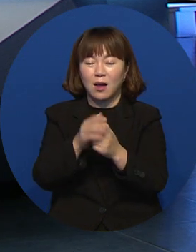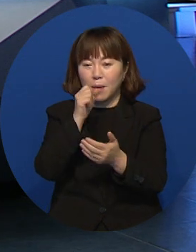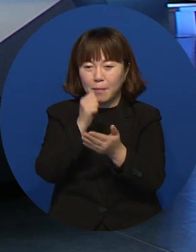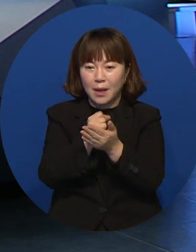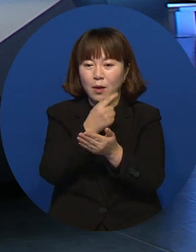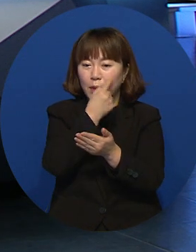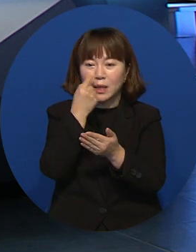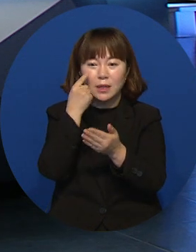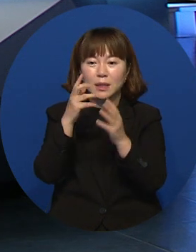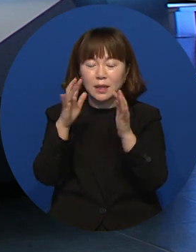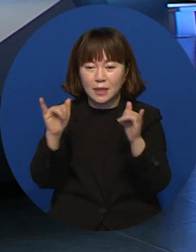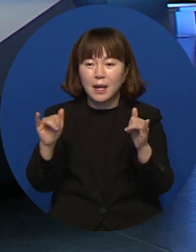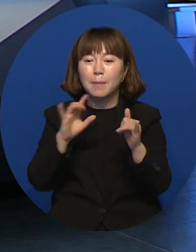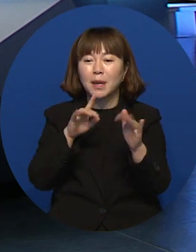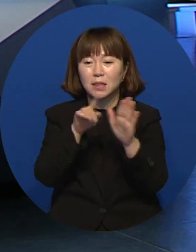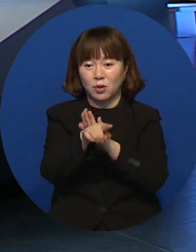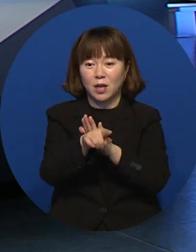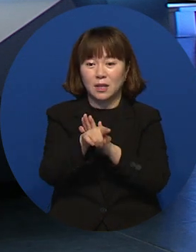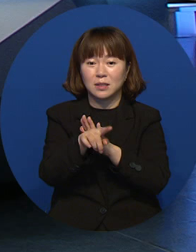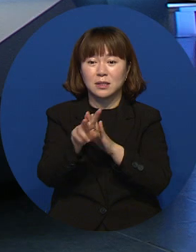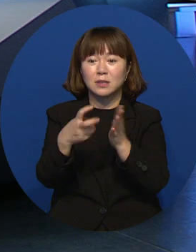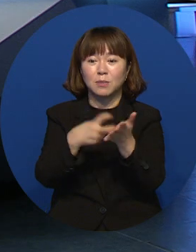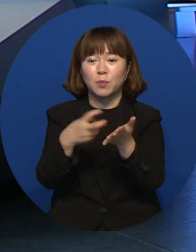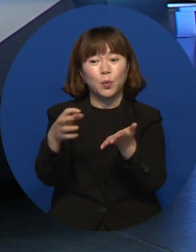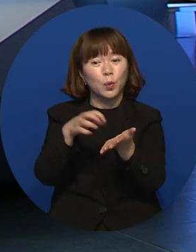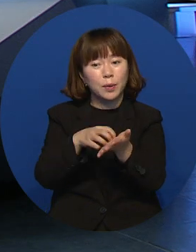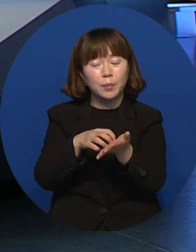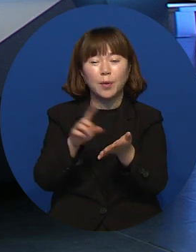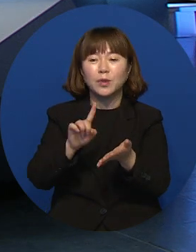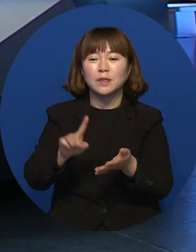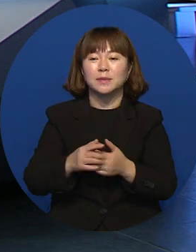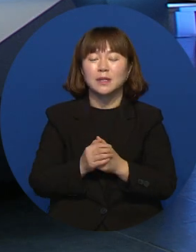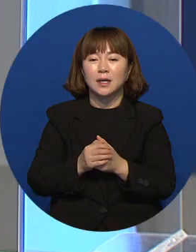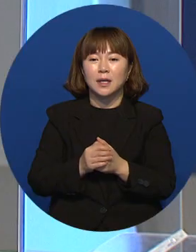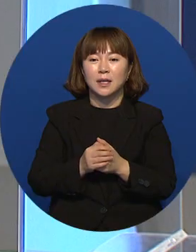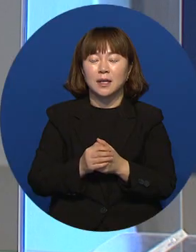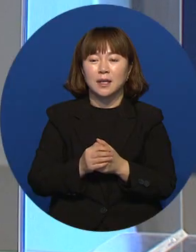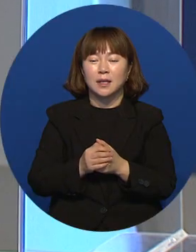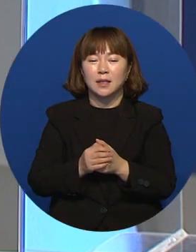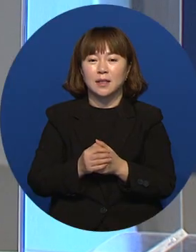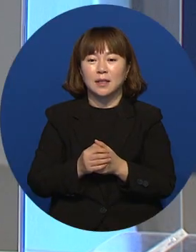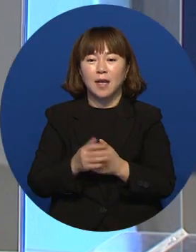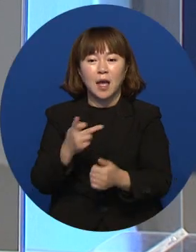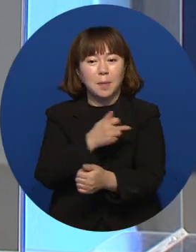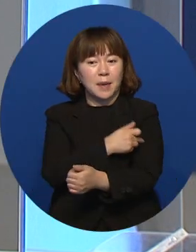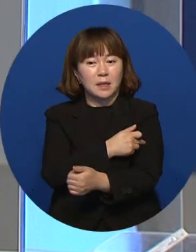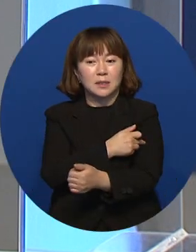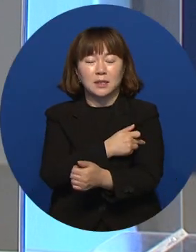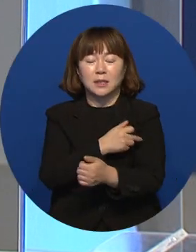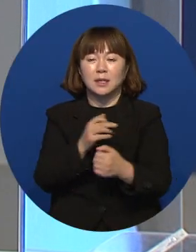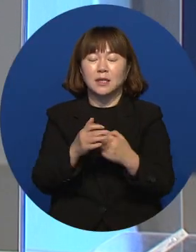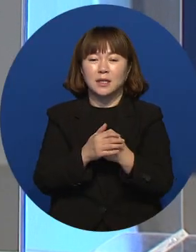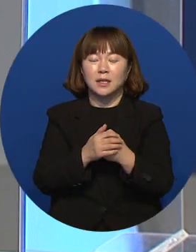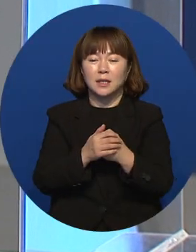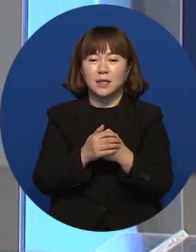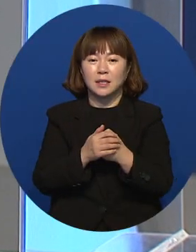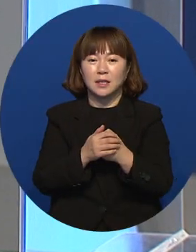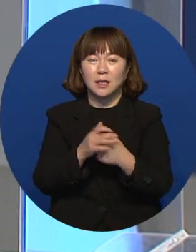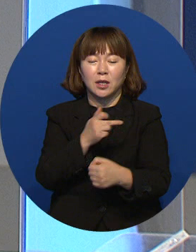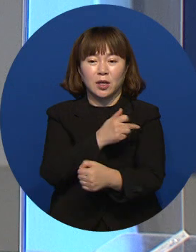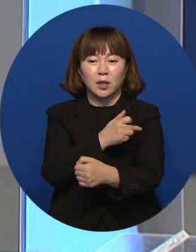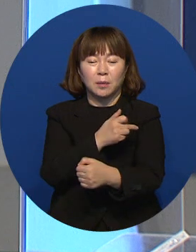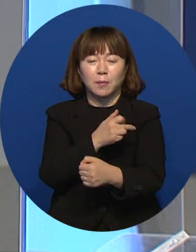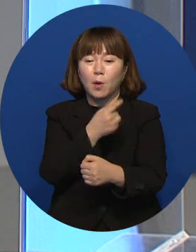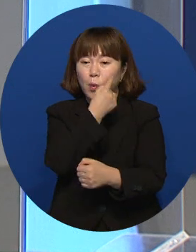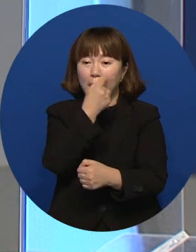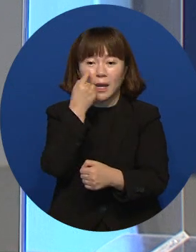어떻습니까 예 이런 으 백신 음성 확인제 백신 여권 이라고도 하고 뭐 명예도 이런 사례는 많이